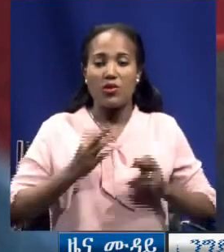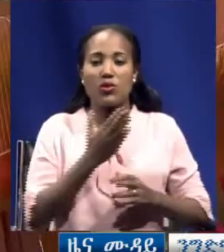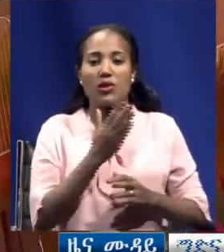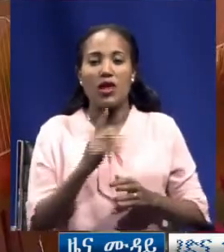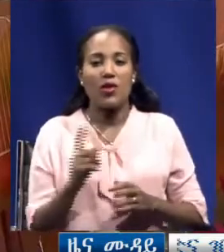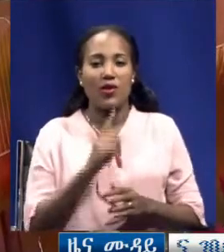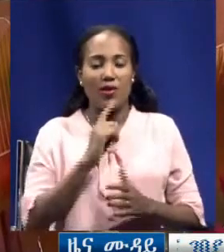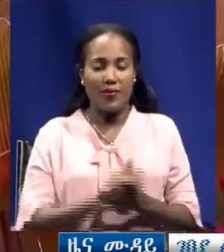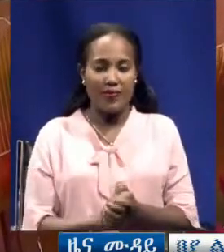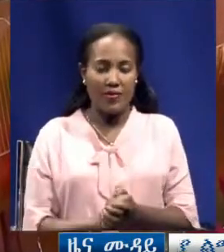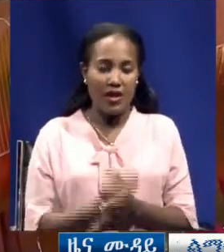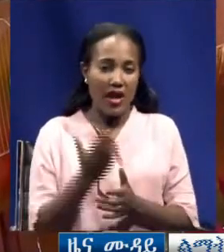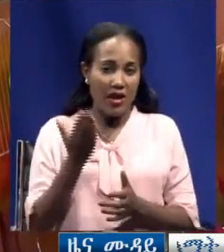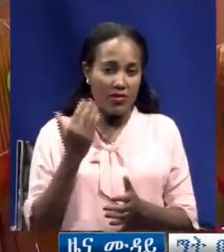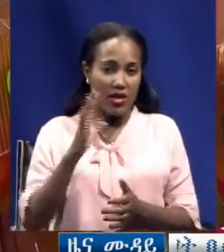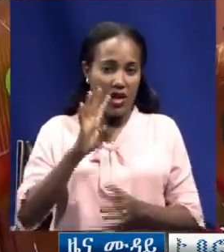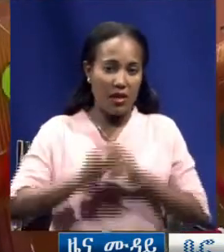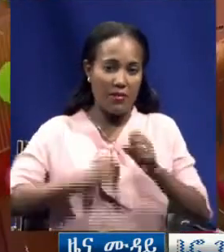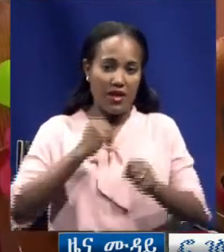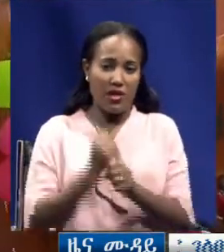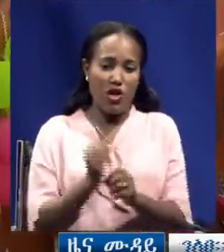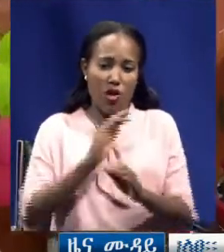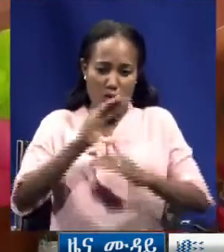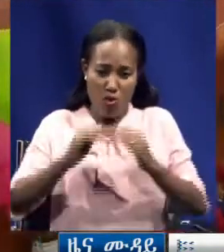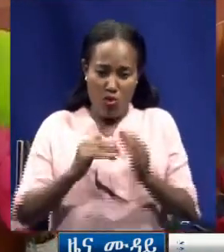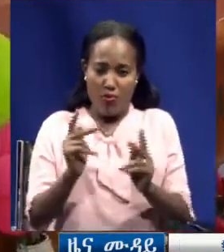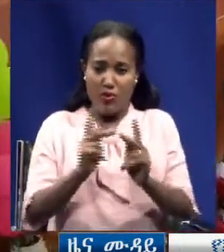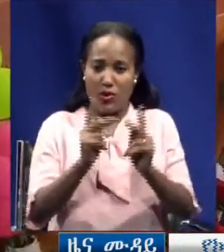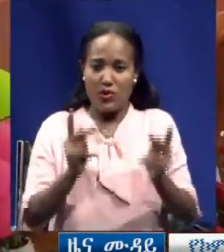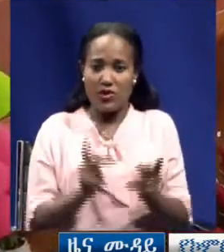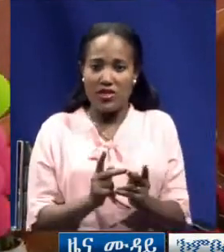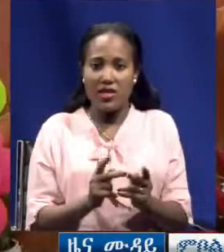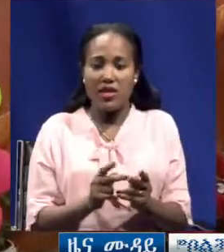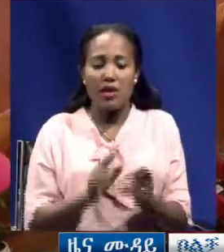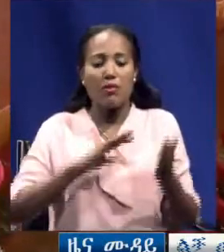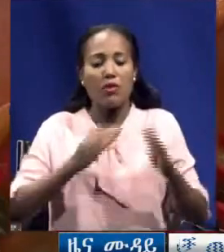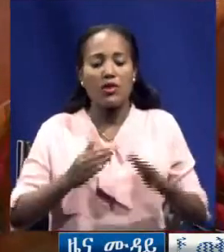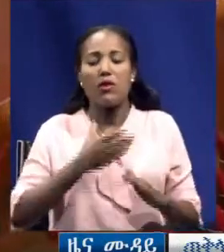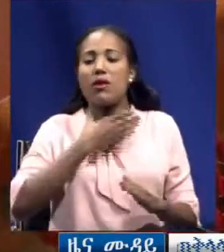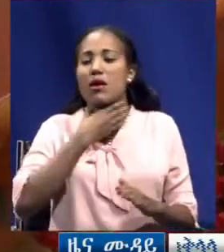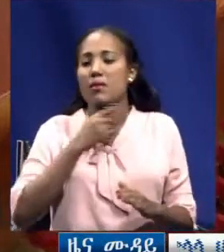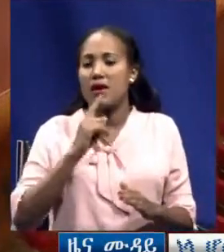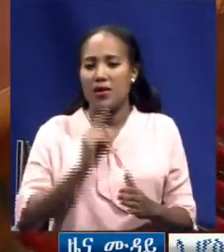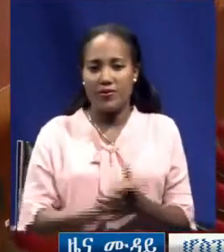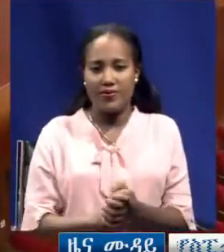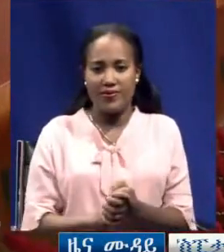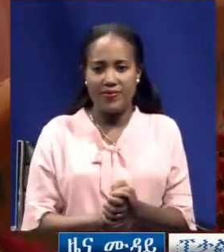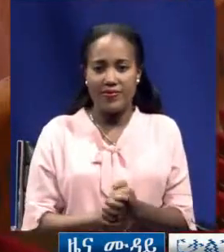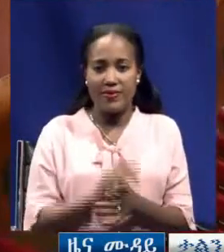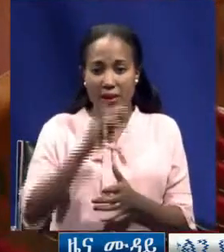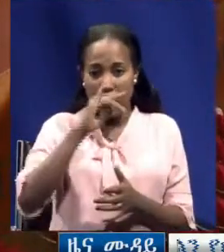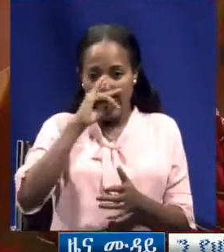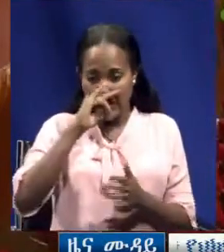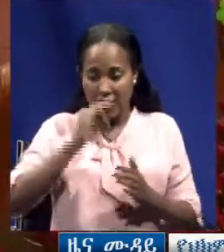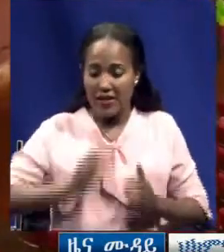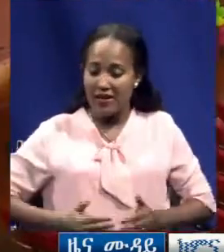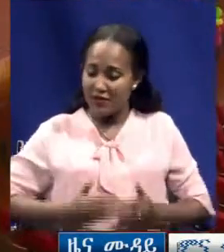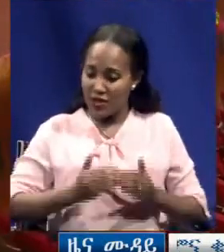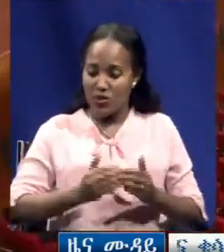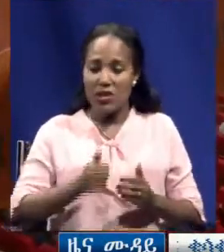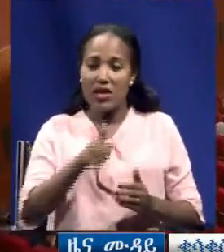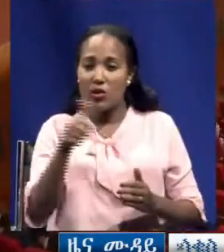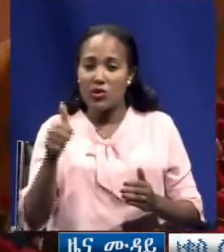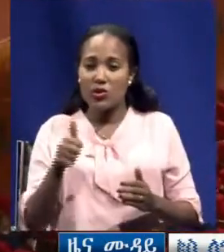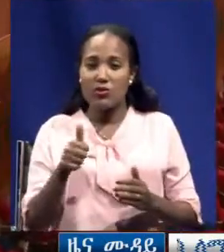ነው። ላለፉት 4 ዓመታት በሁሉም አካባቢ የሚሞተው አማራ ነው፣ ህፃን፣ ነፍሰ ጡር፣